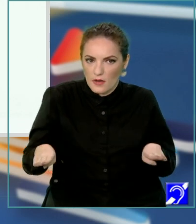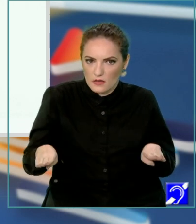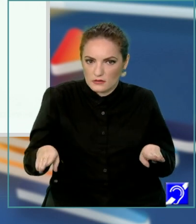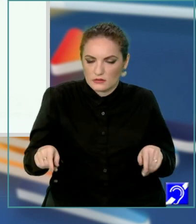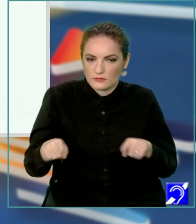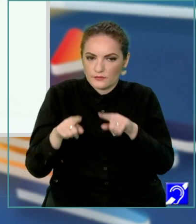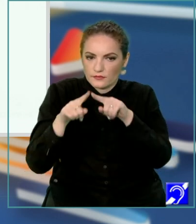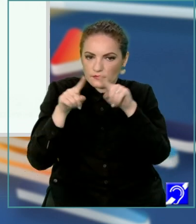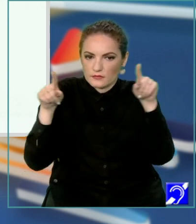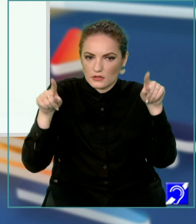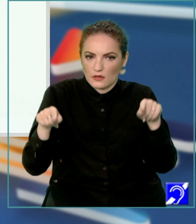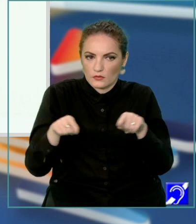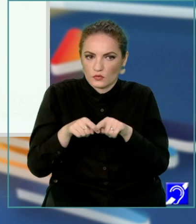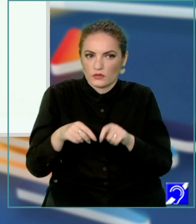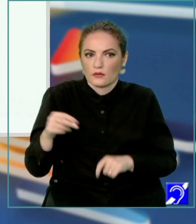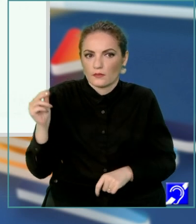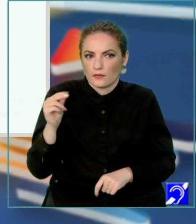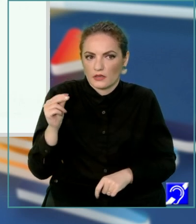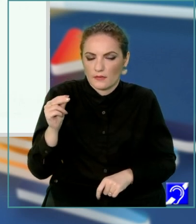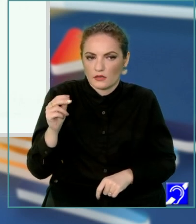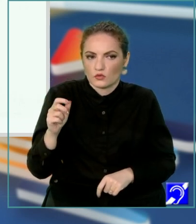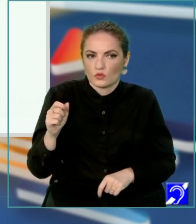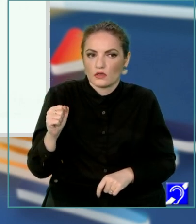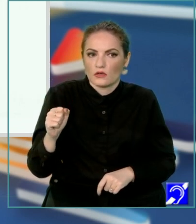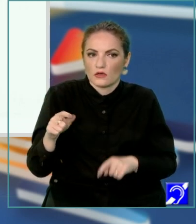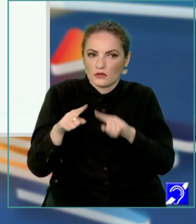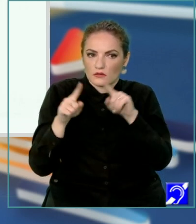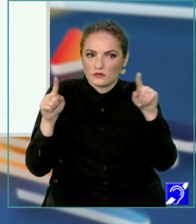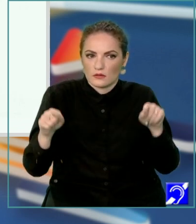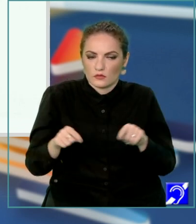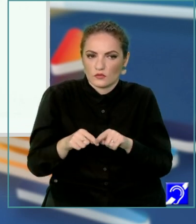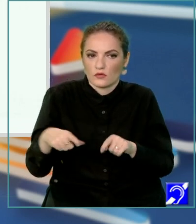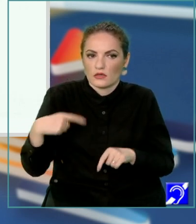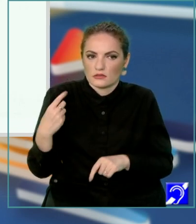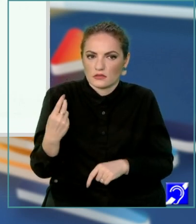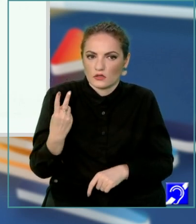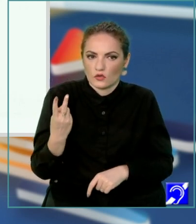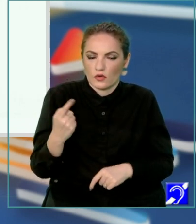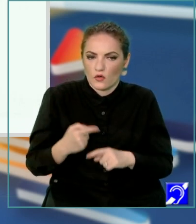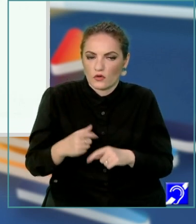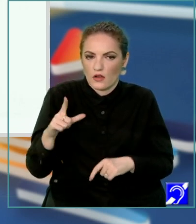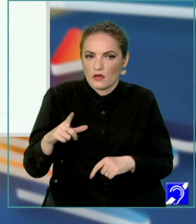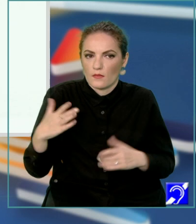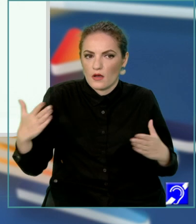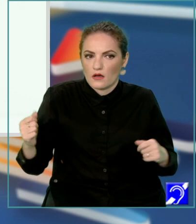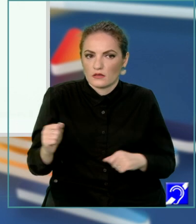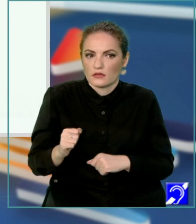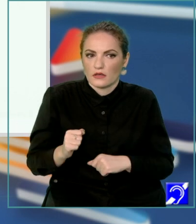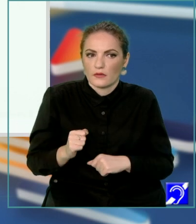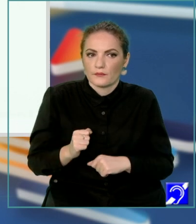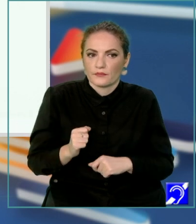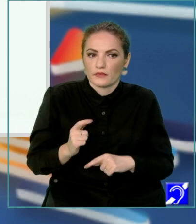perimetrul dreptunghiului este de două ori lungime plus lățimea Așadar